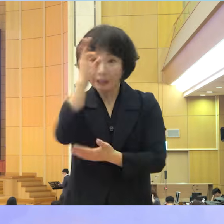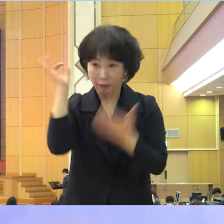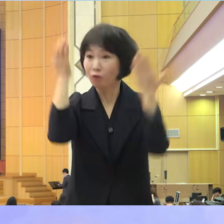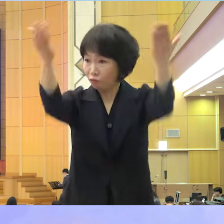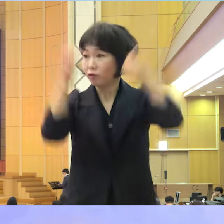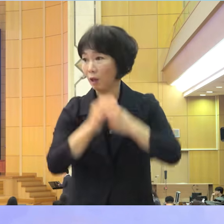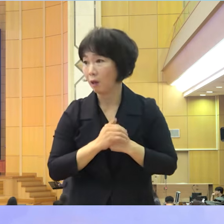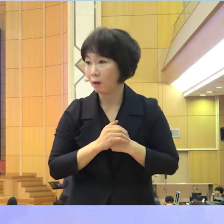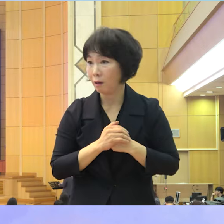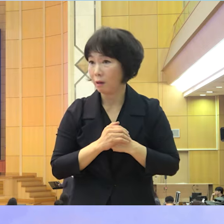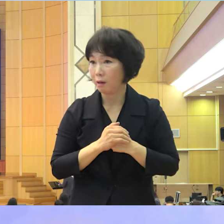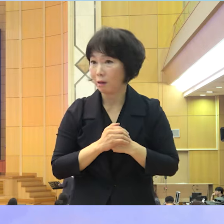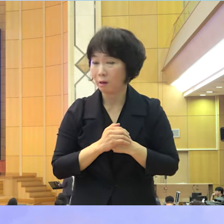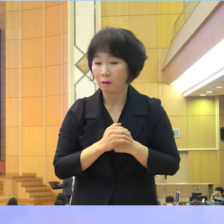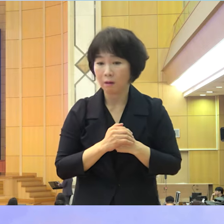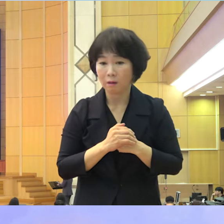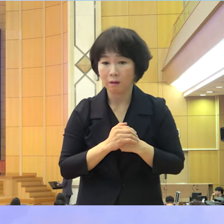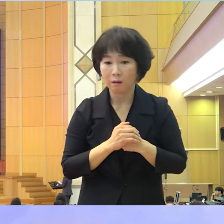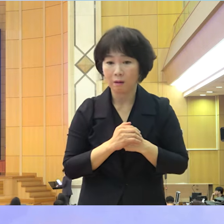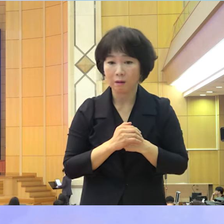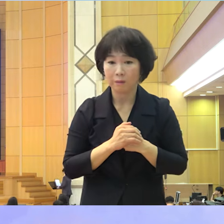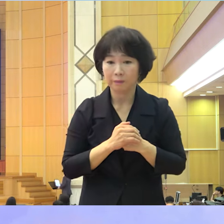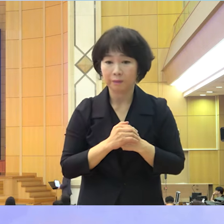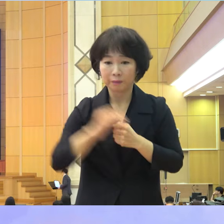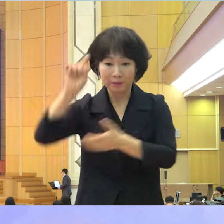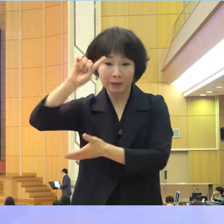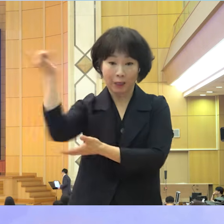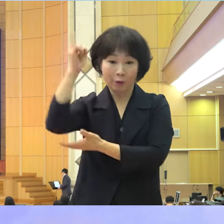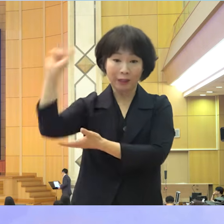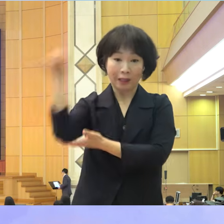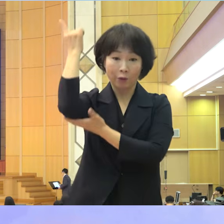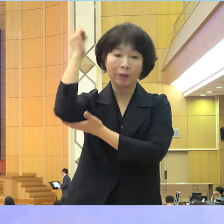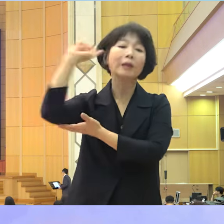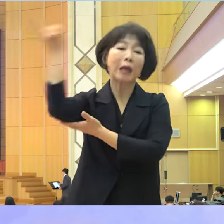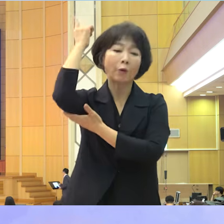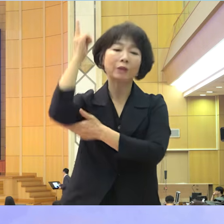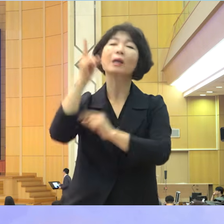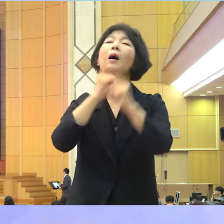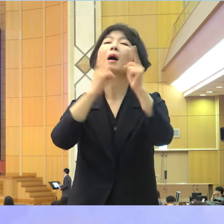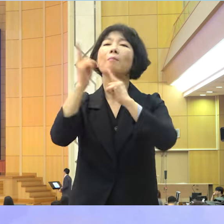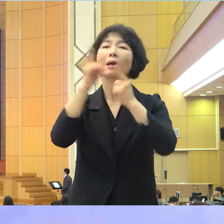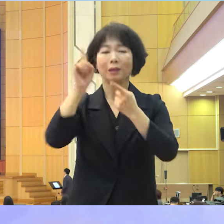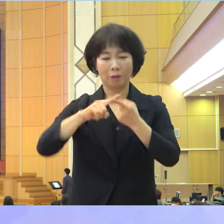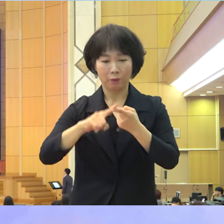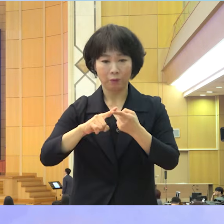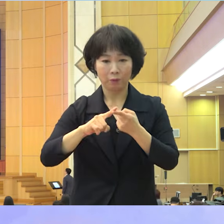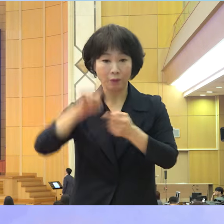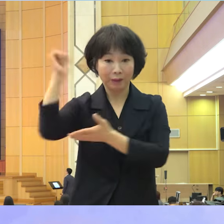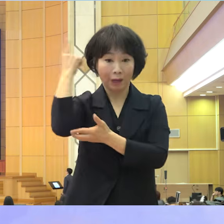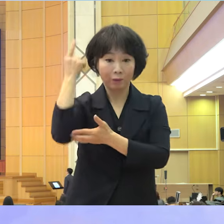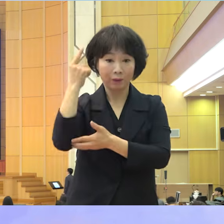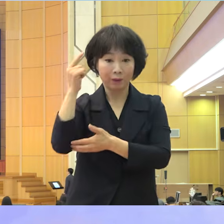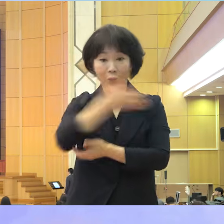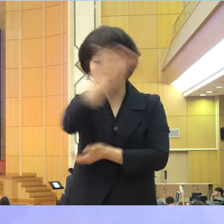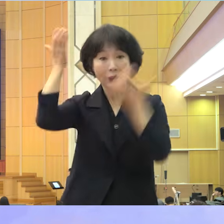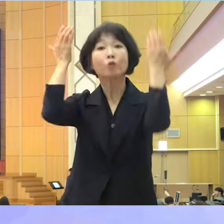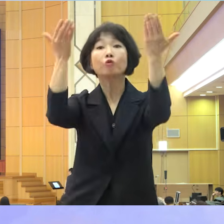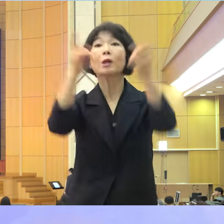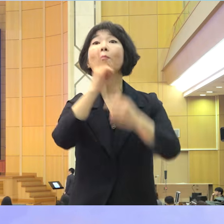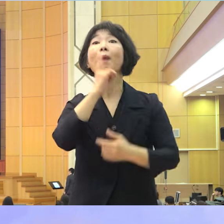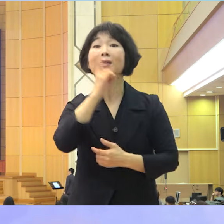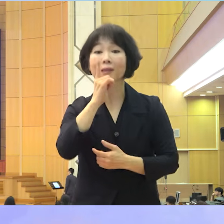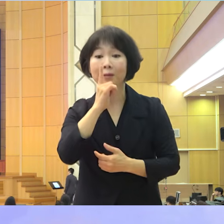하나님께 의로 여기심을 받는 사람의 복에 대하여 다윗이 말한 바, 다윗을 통해서 우리들에게 주신